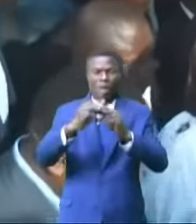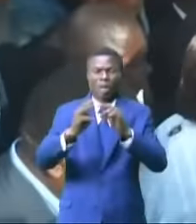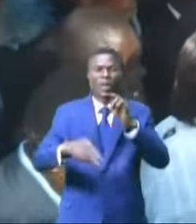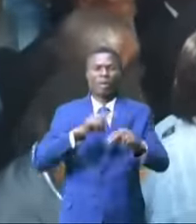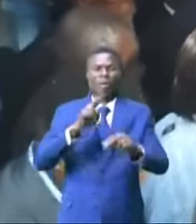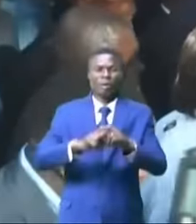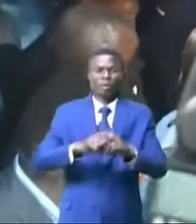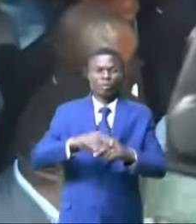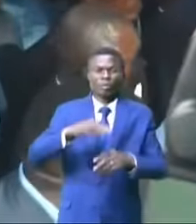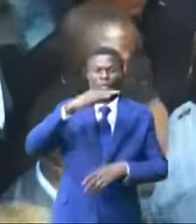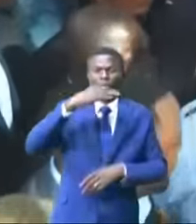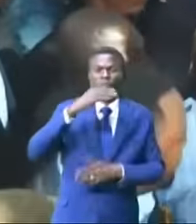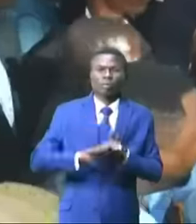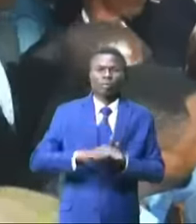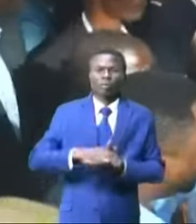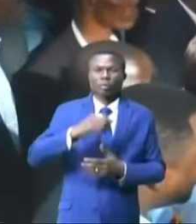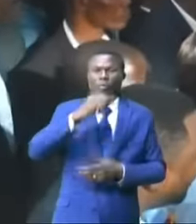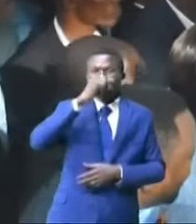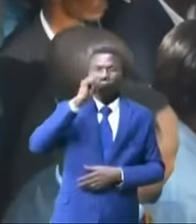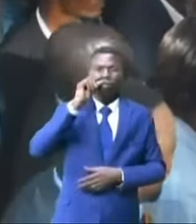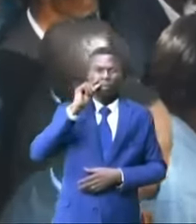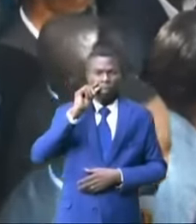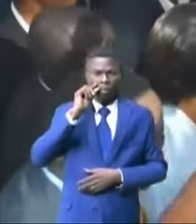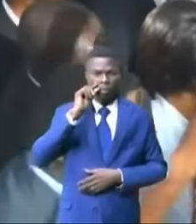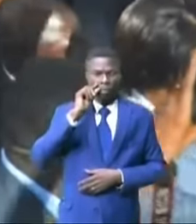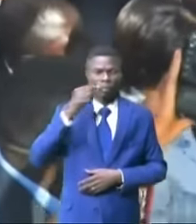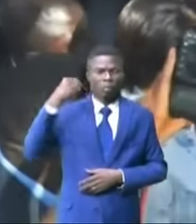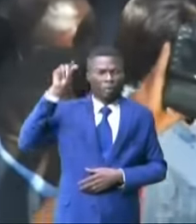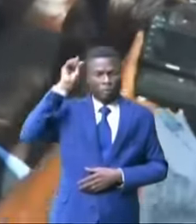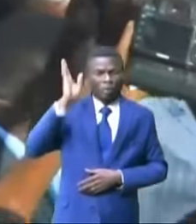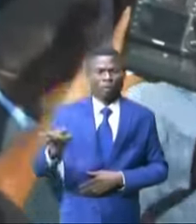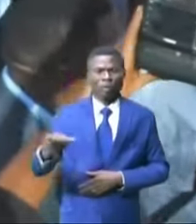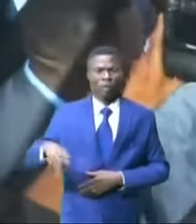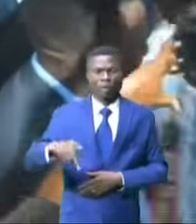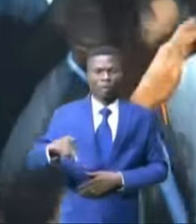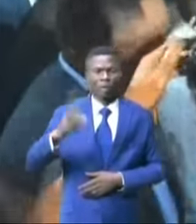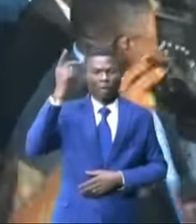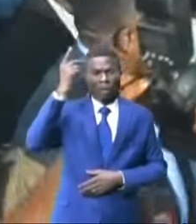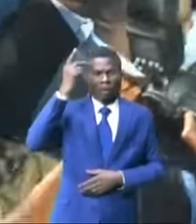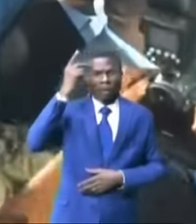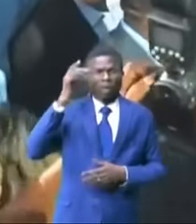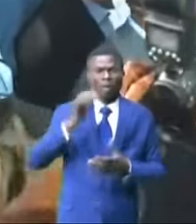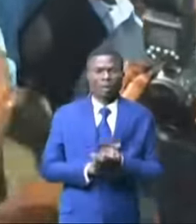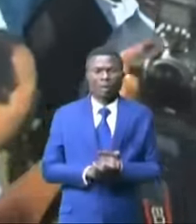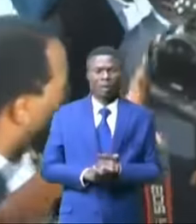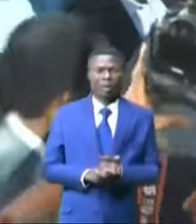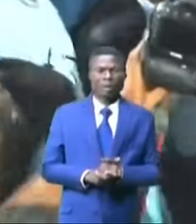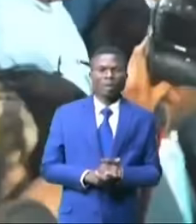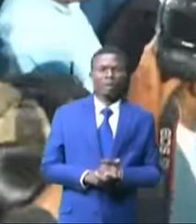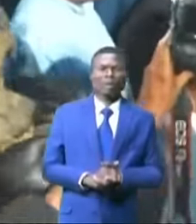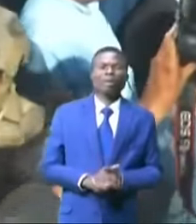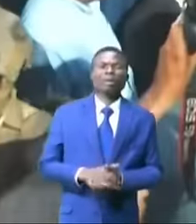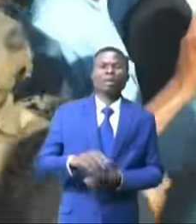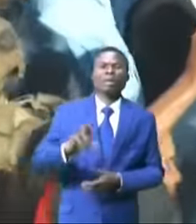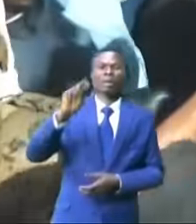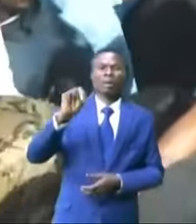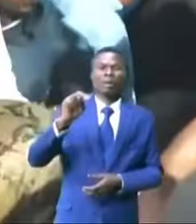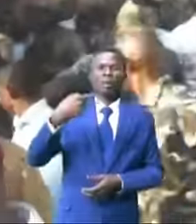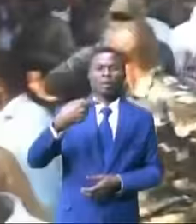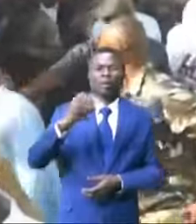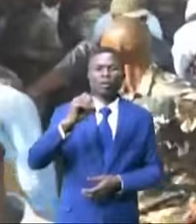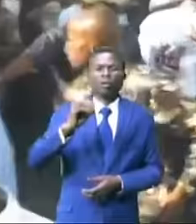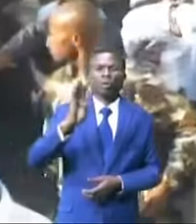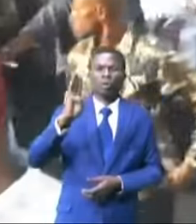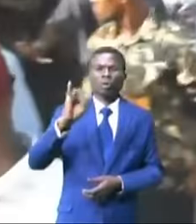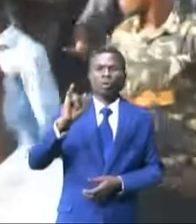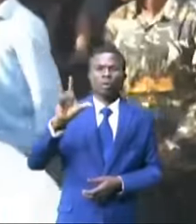nationale, Mbosoko Diapwanga, et les gouverneurs de la province de Kinshasa, Gentini Ngobila. Pour le chef de